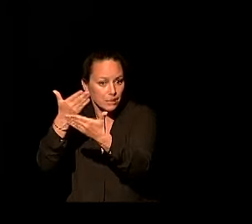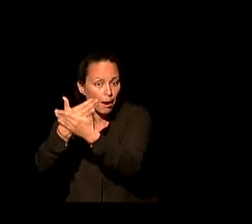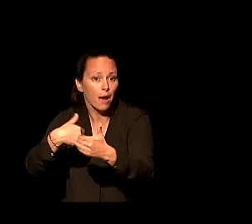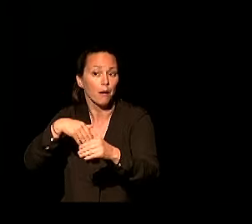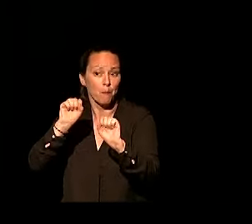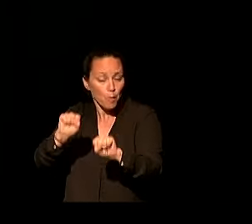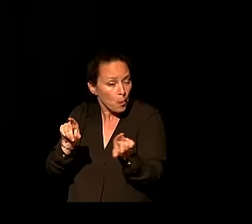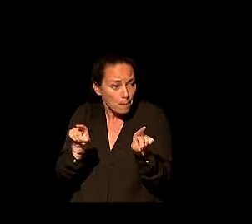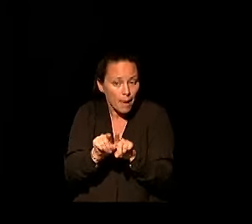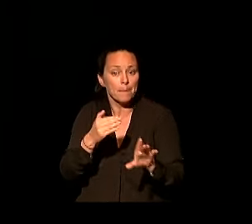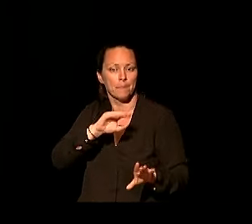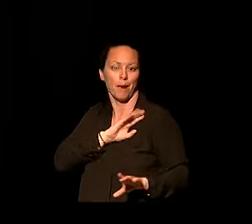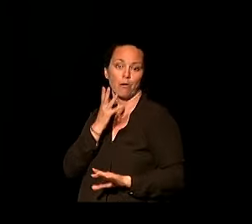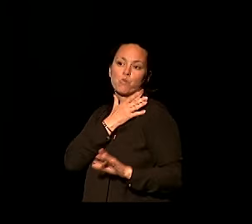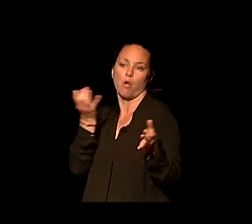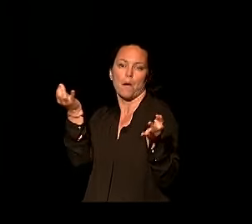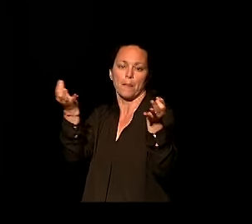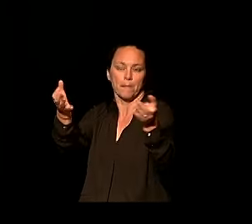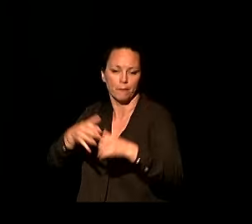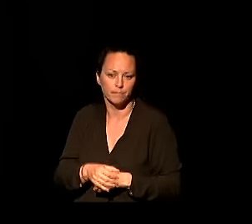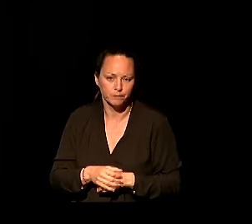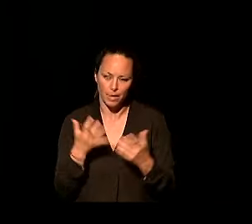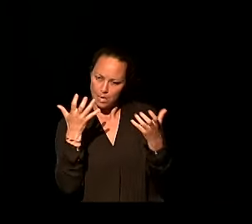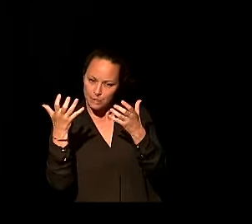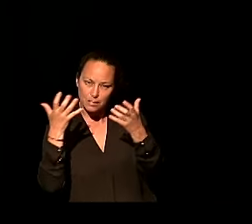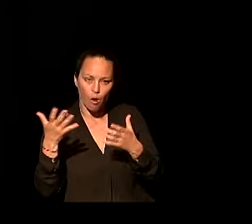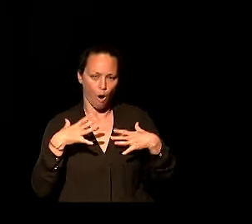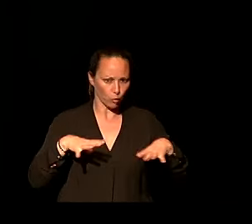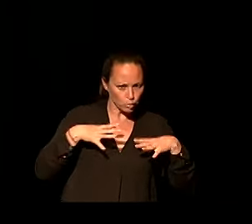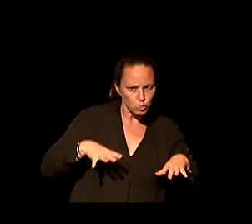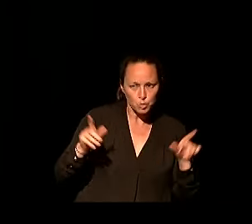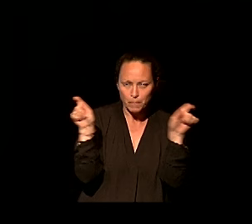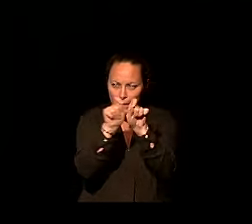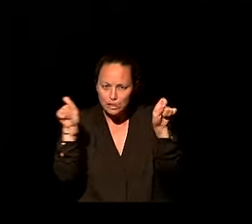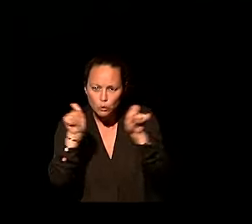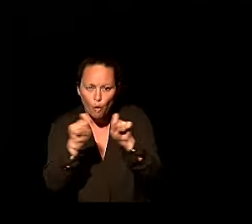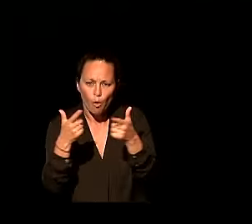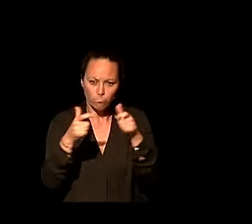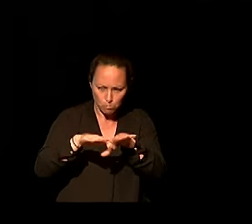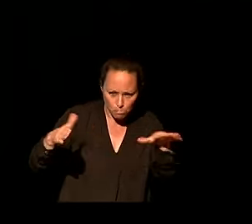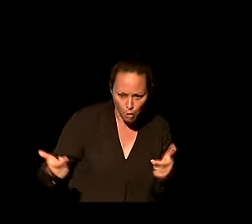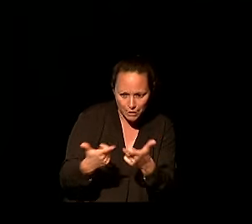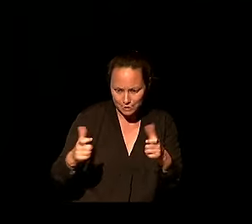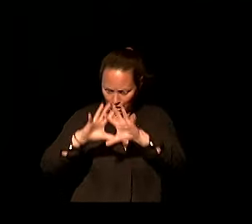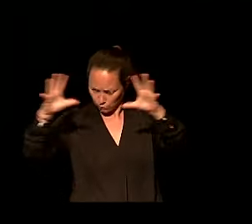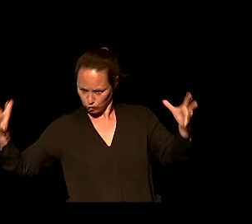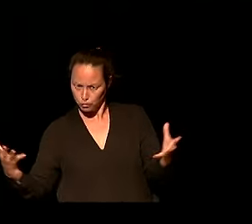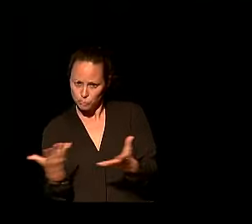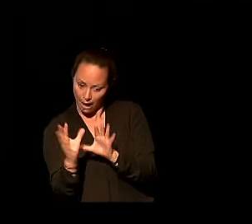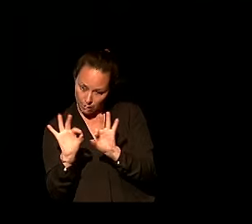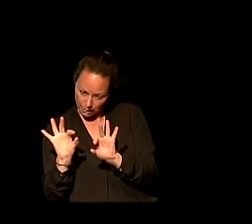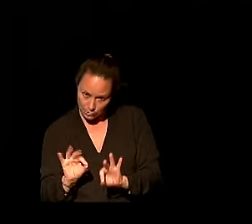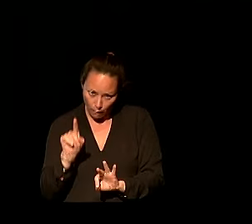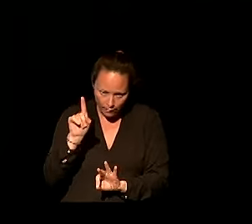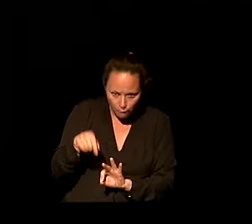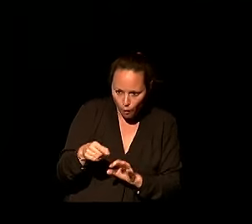de la couleur. La conception et les couleurs des décors, des costumes, des rideaux et du mobilier doivent être organisées et sélectionnées